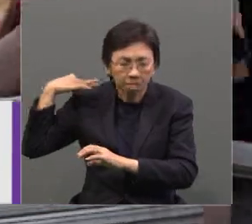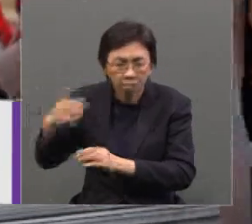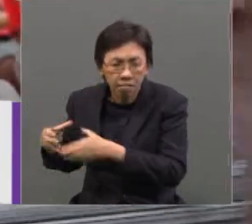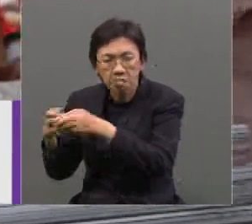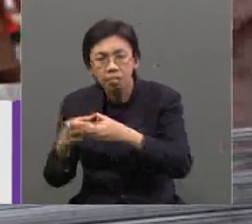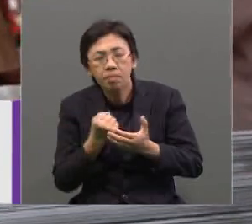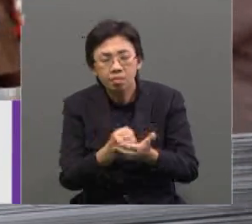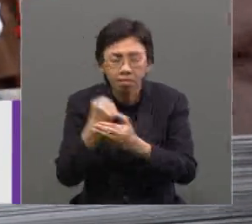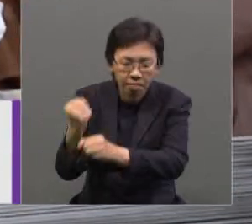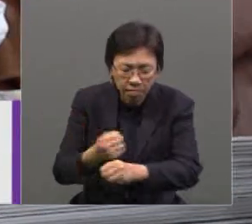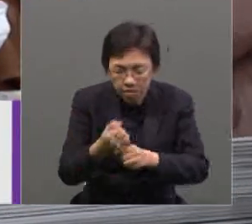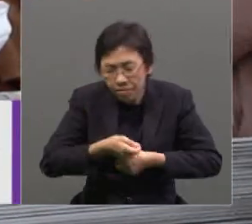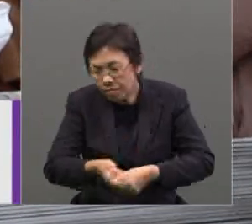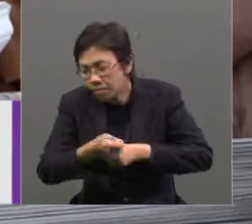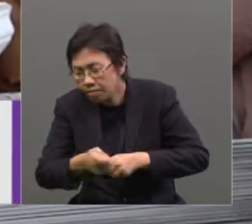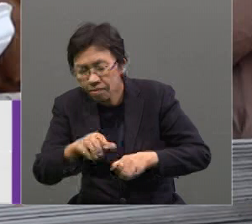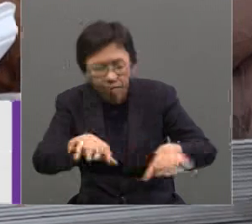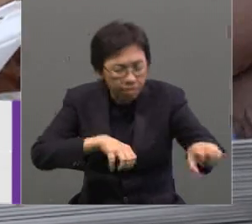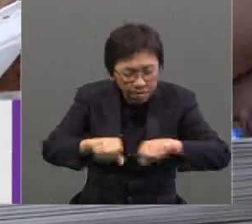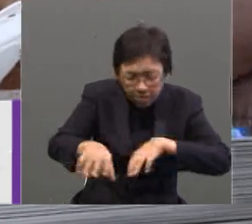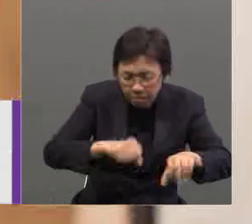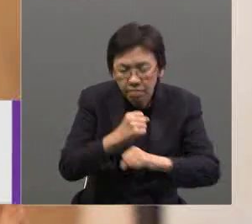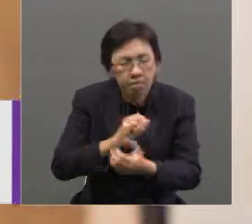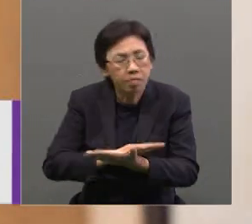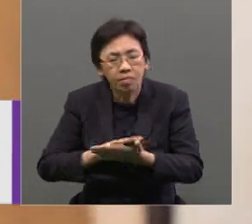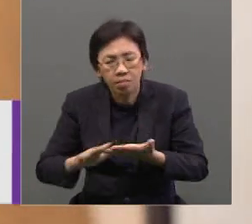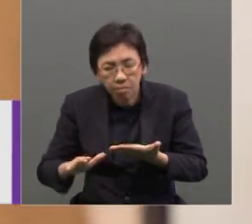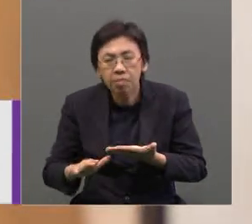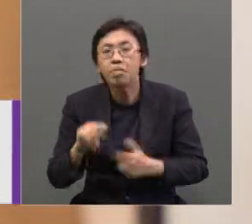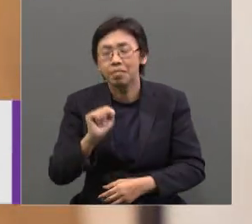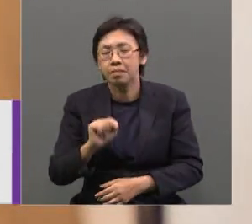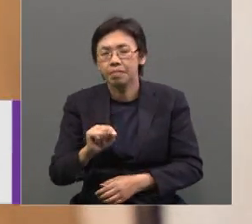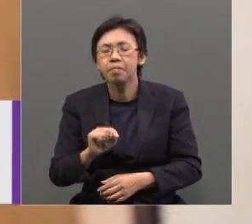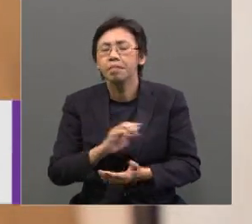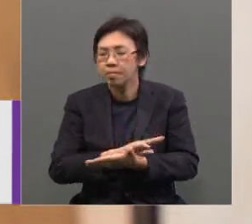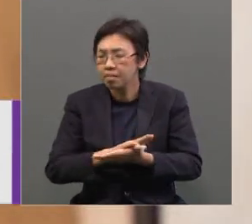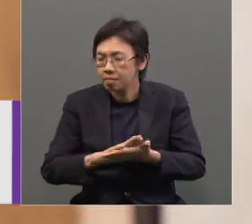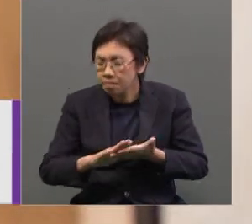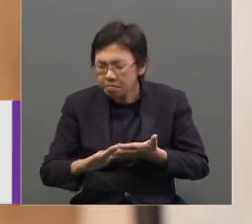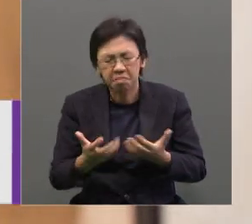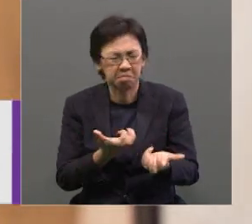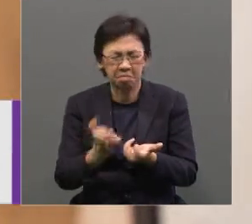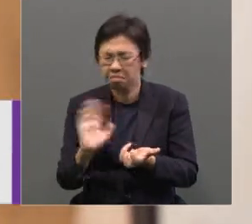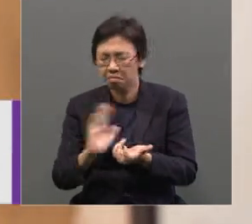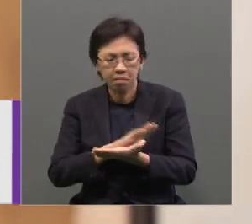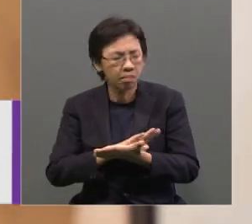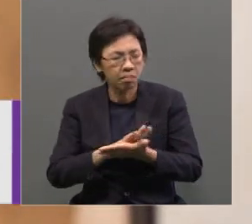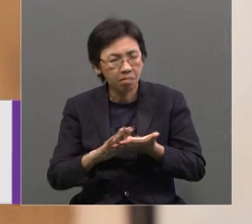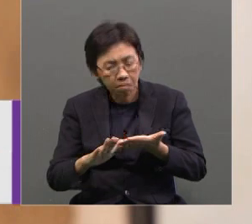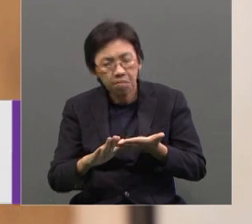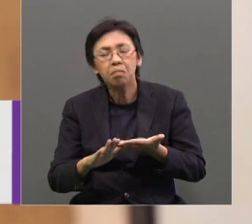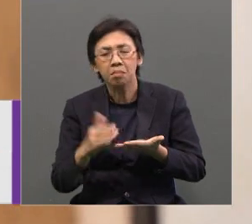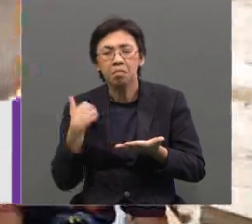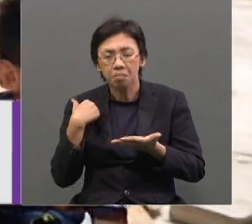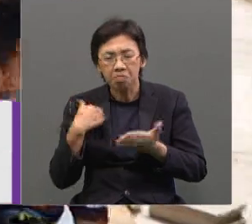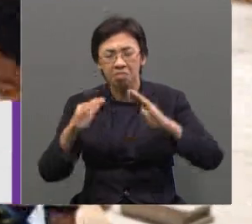ะคะไปเก็บกวาดเศษซากความเสียหายในตำบลหมู่โนะเพื่อให้เกิดความสะอาดเป็นระเบียบเรียบร้อยบางส่วนก็ขึ้นไป